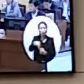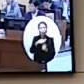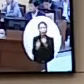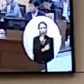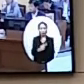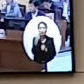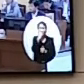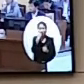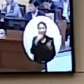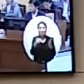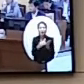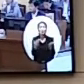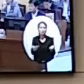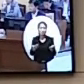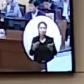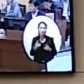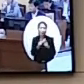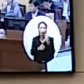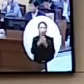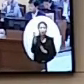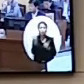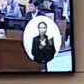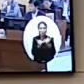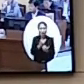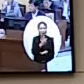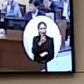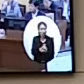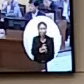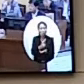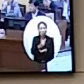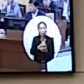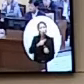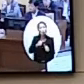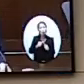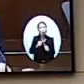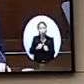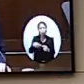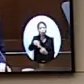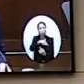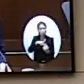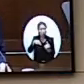의회운영위원회에서 심사하여 회부된 안동시의회 입법 및 법률고문운영조례안,